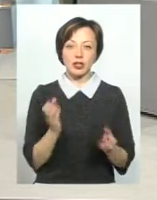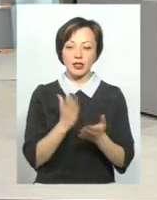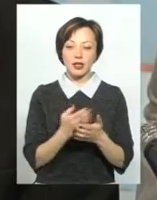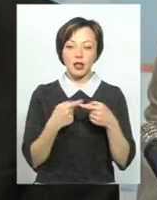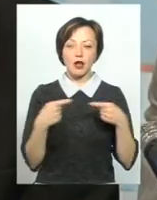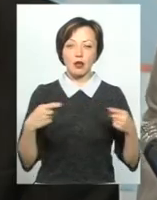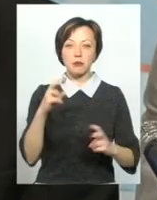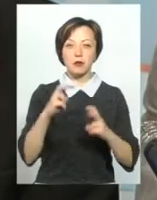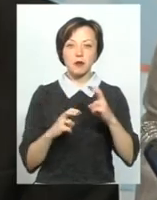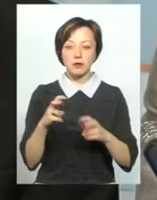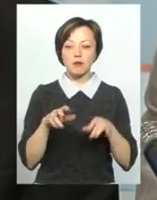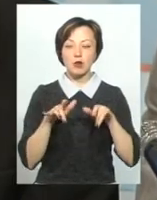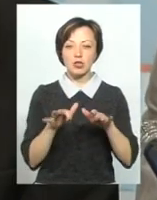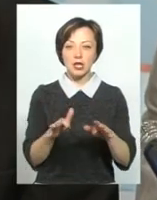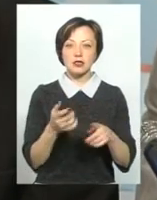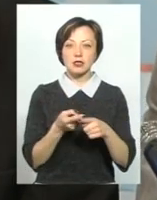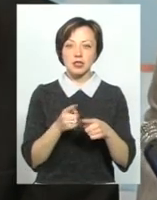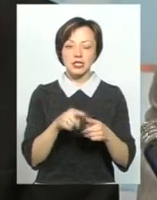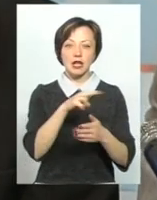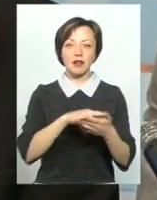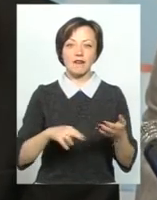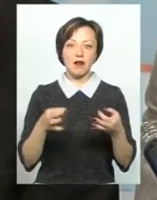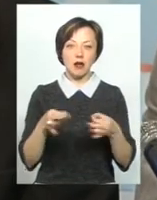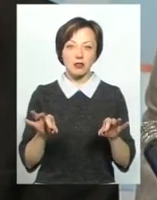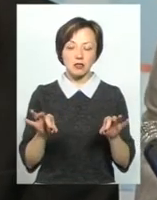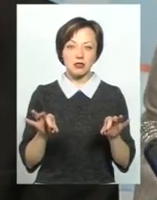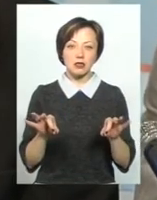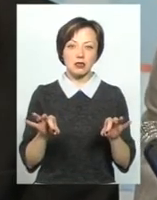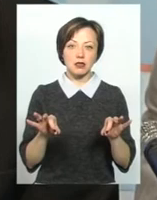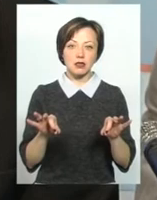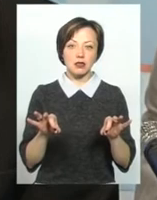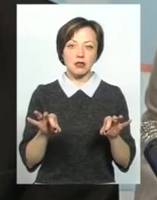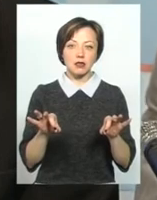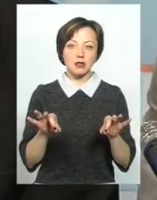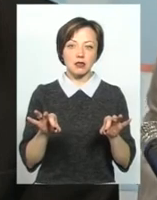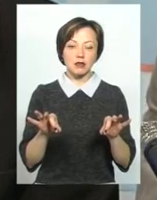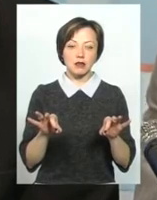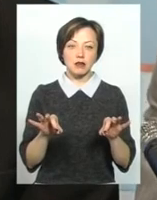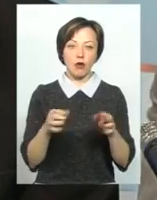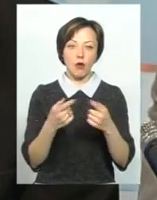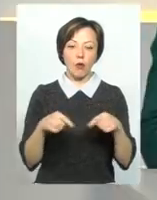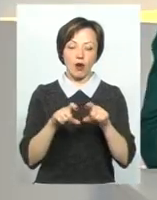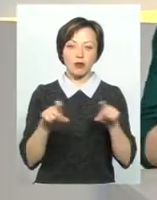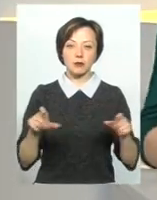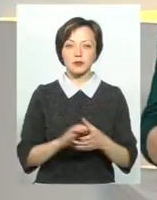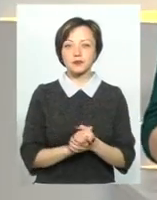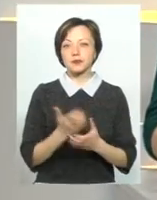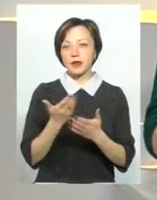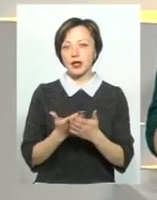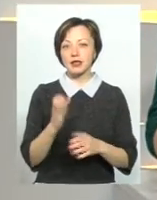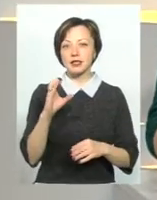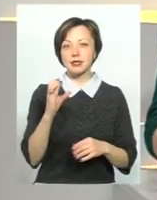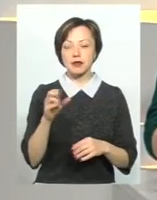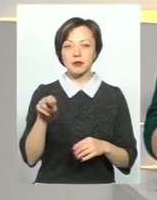які в процесі от сертифікації такими сертифікаційними органами. От якраз нам Сергій Платонович